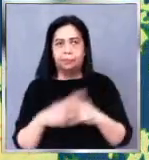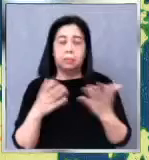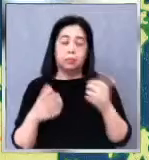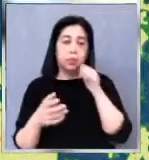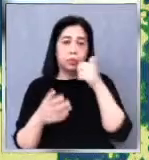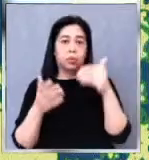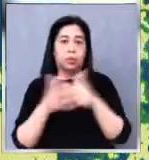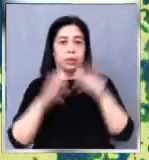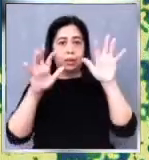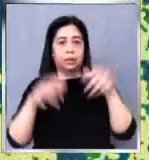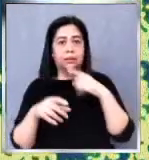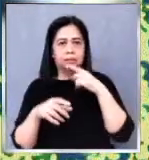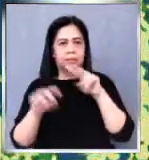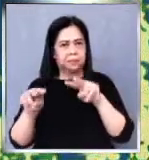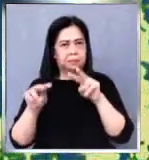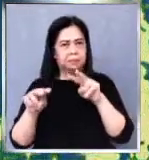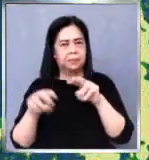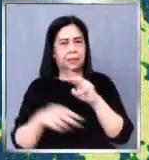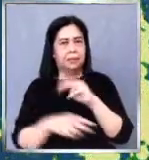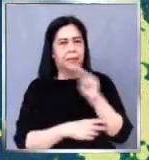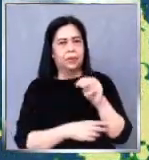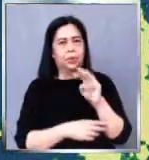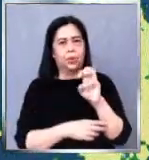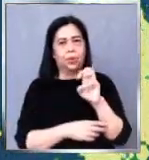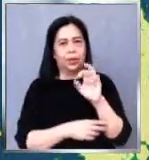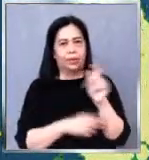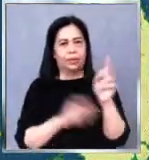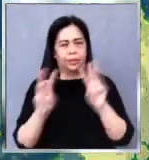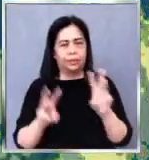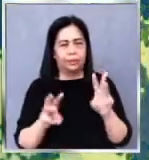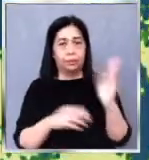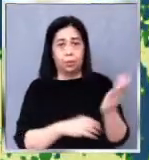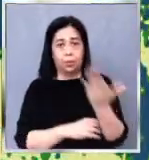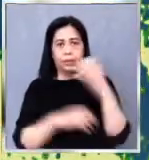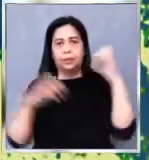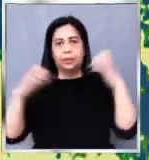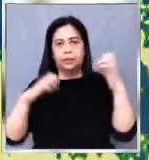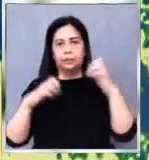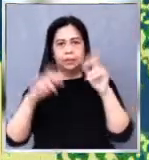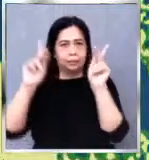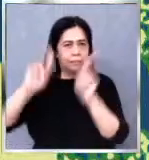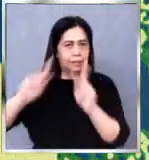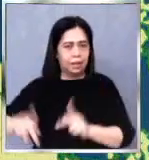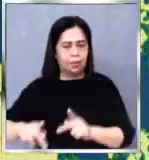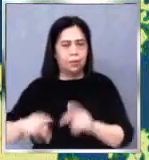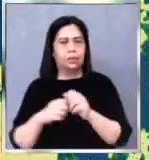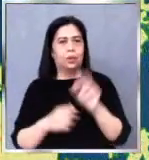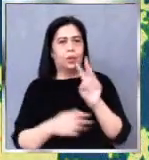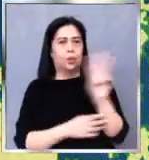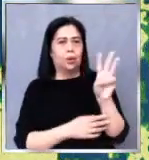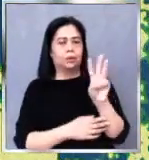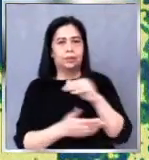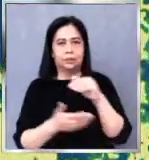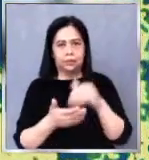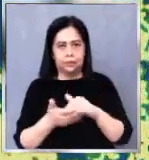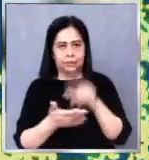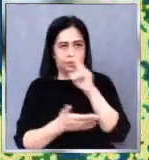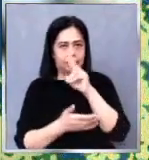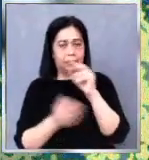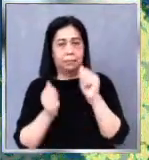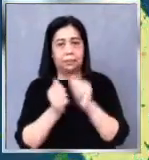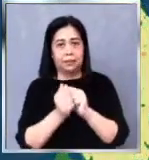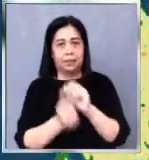rainfall forecast ng Metro Weather. Umaga pa lang, asahan ng ulan sa Palawan, Western and Central Visayas, pati sa Caraga.